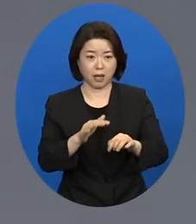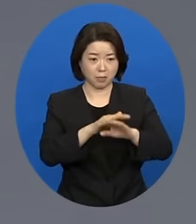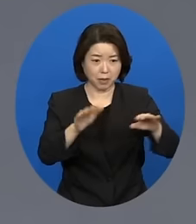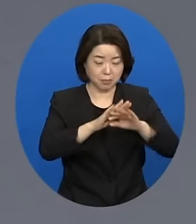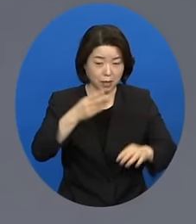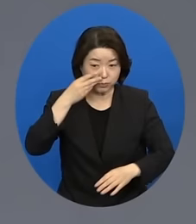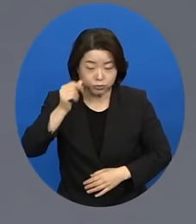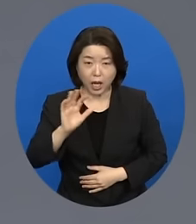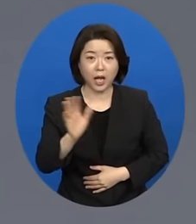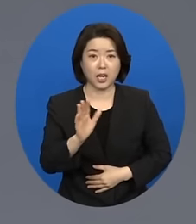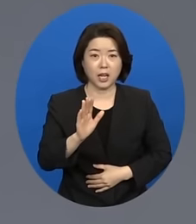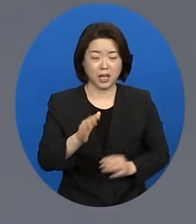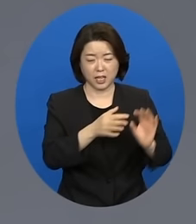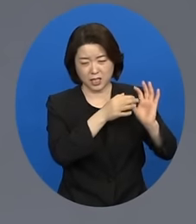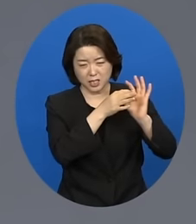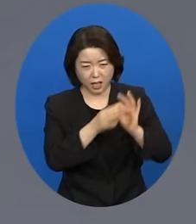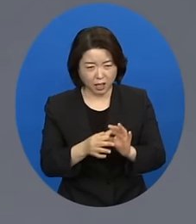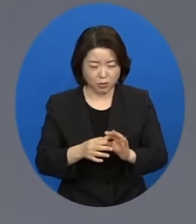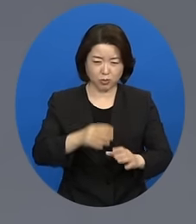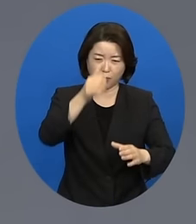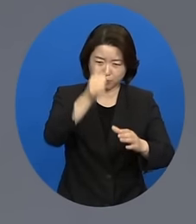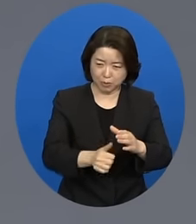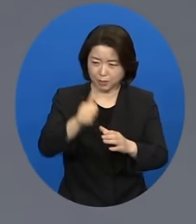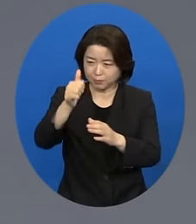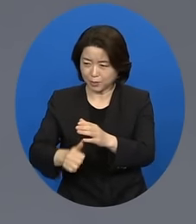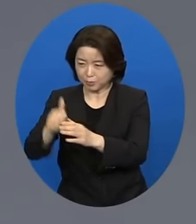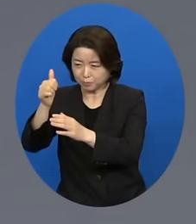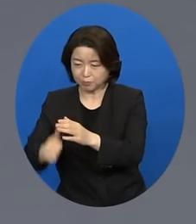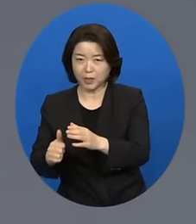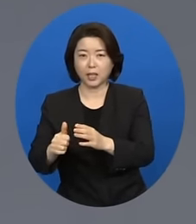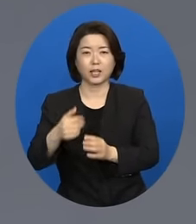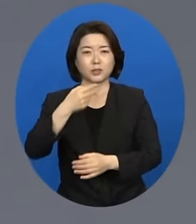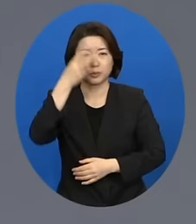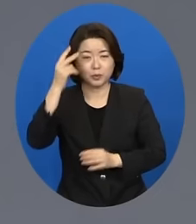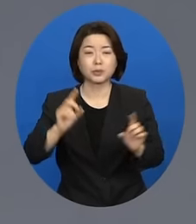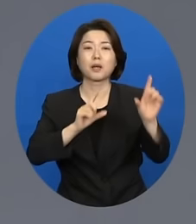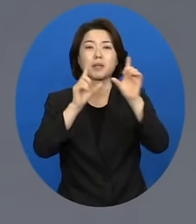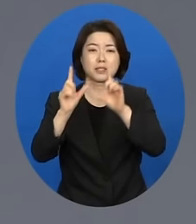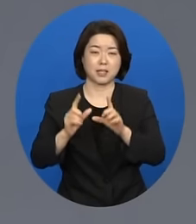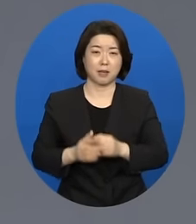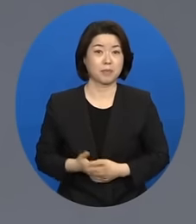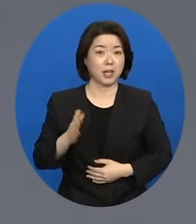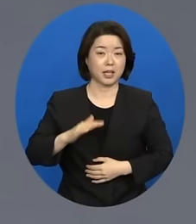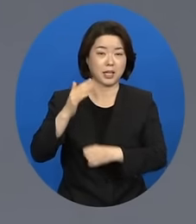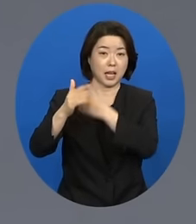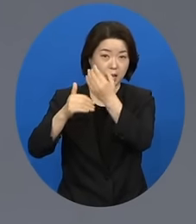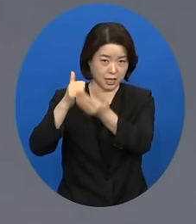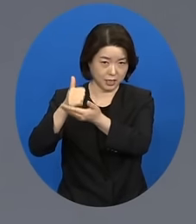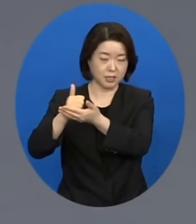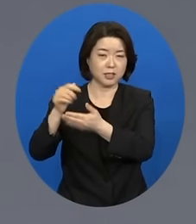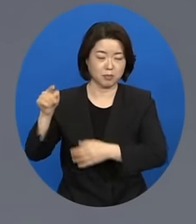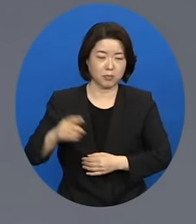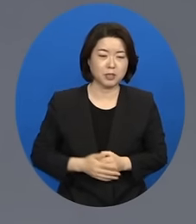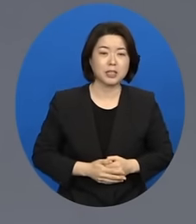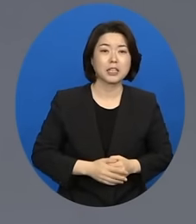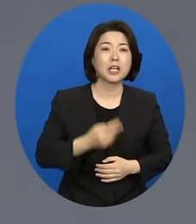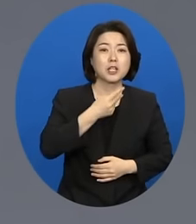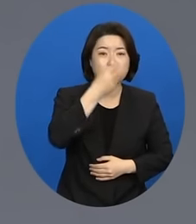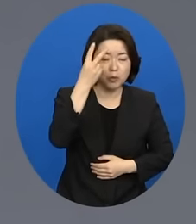구덩이에 던져지는 그런 삶을 요셉이 살았기 때문입니다. 그런데 하나님은 그를 세상의